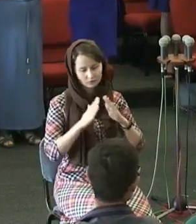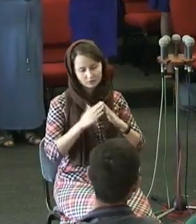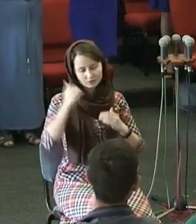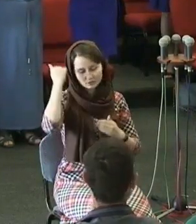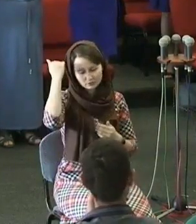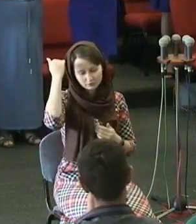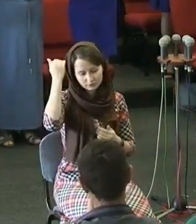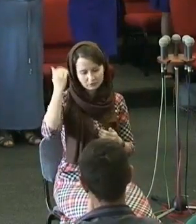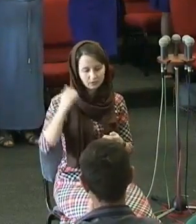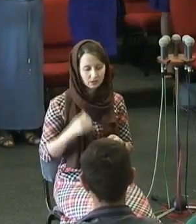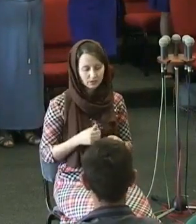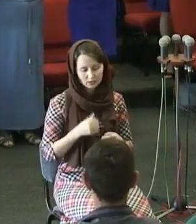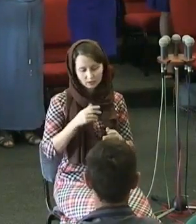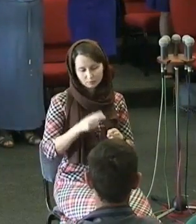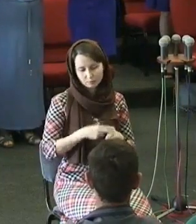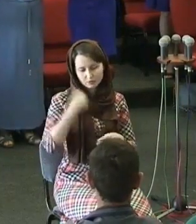я